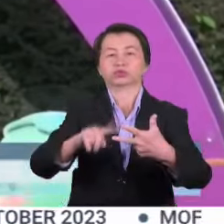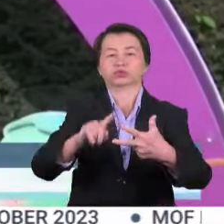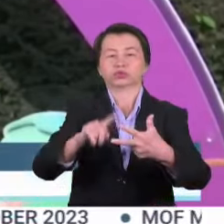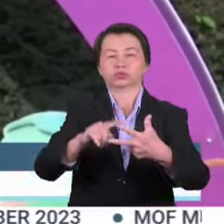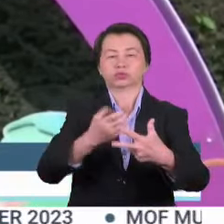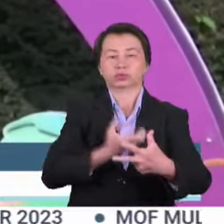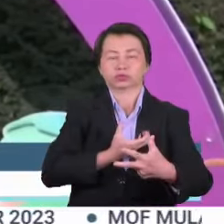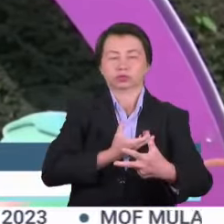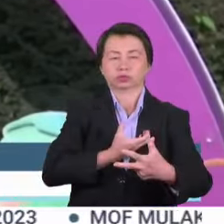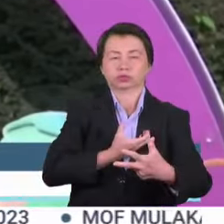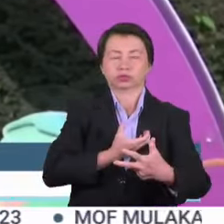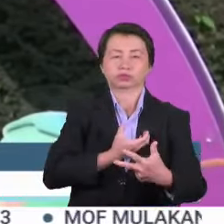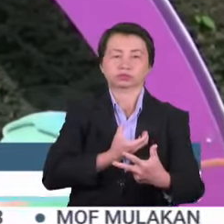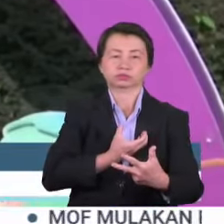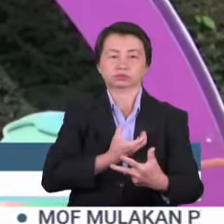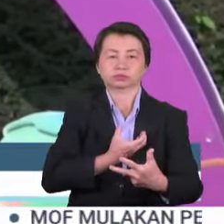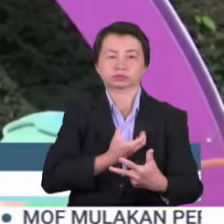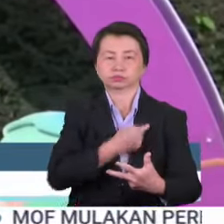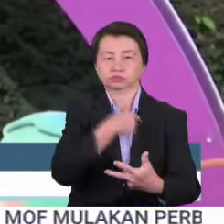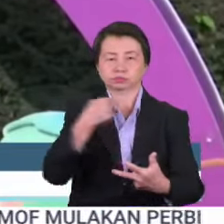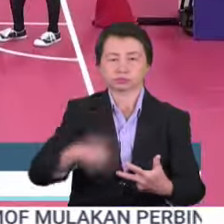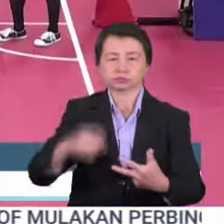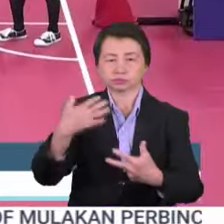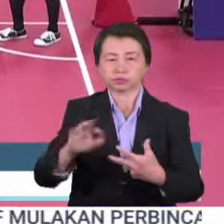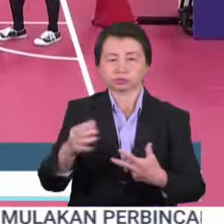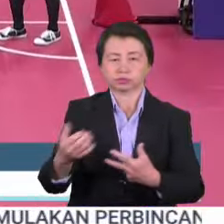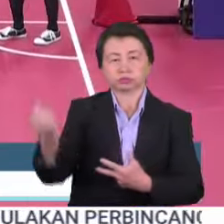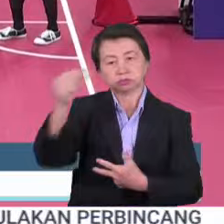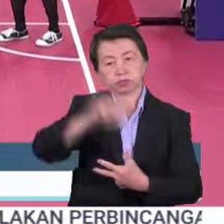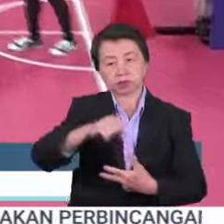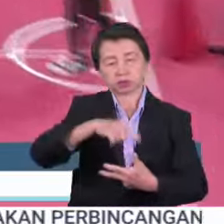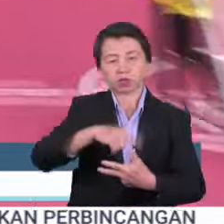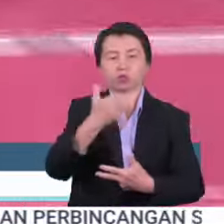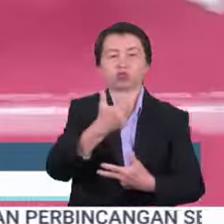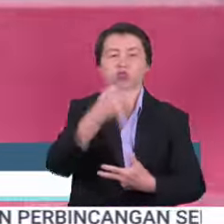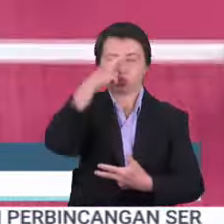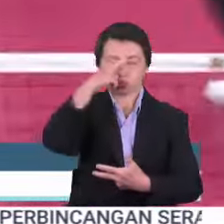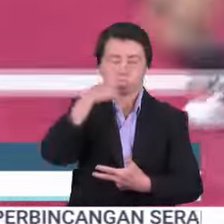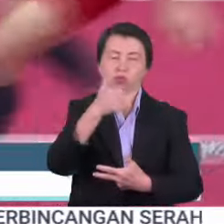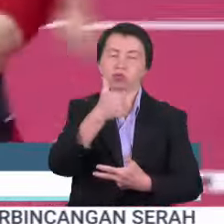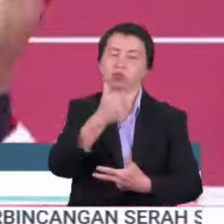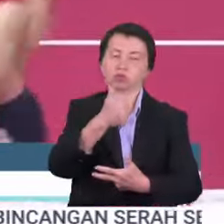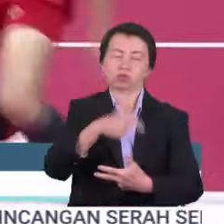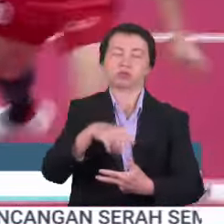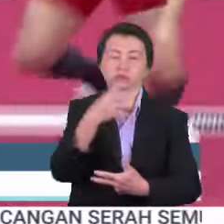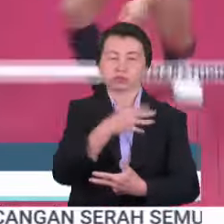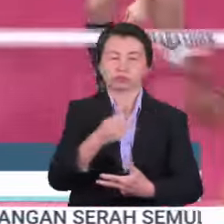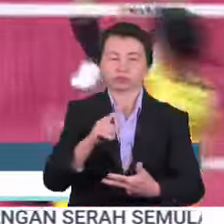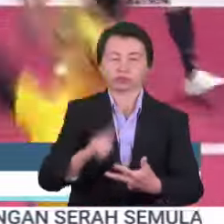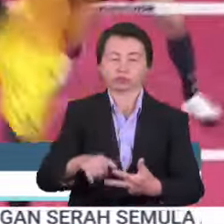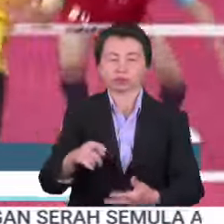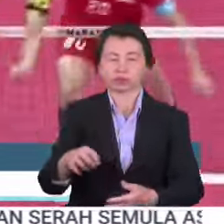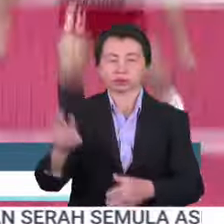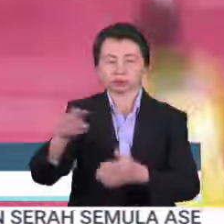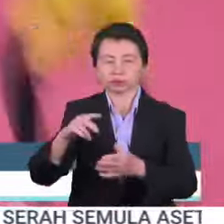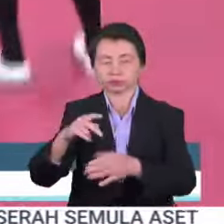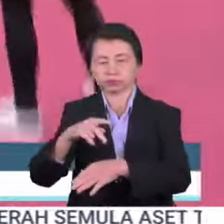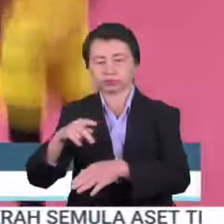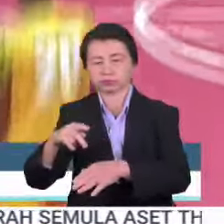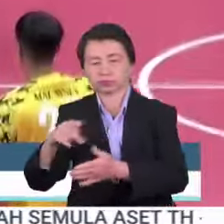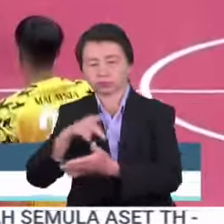di Gymnasium Pusat Sukan Jinhua selepas tewas kepada juara bertahan Thailand. Sementara itu, di Gymnasium Pusat